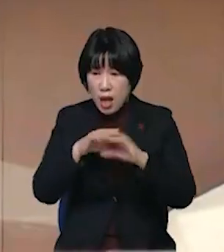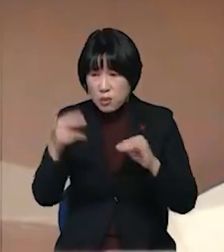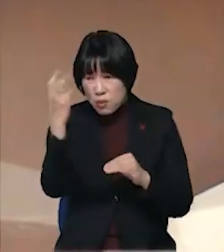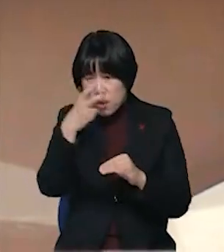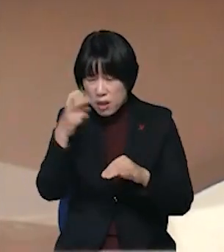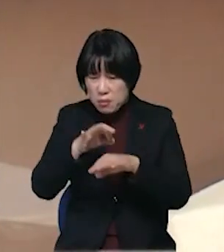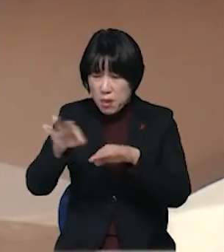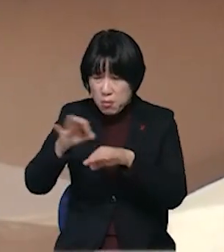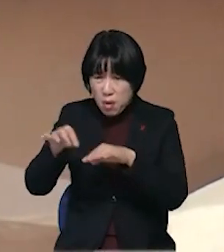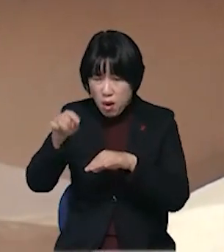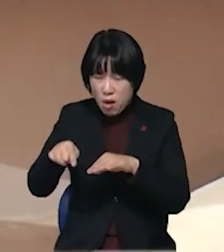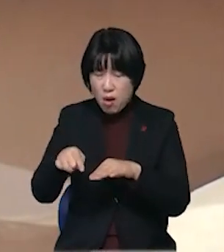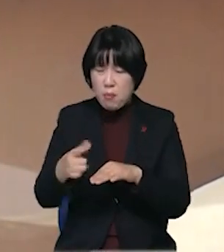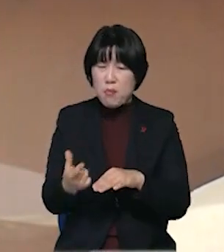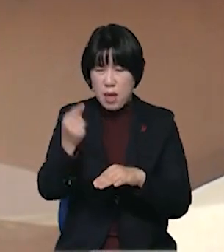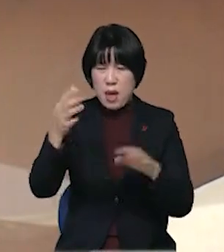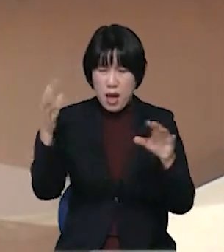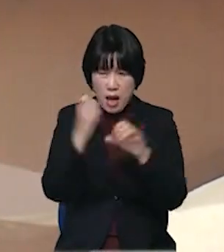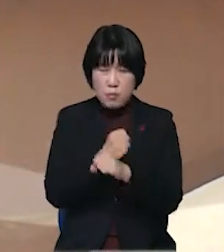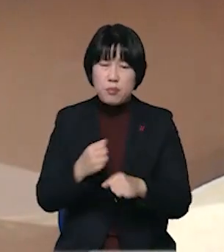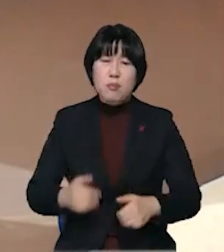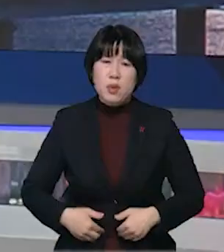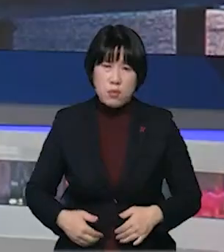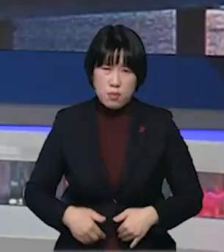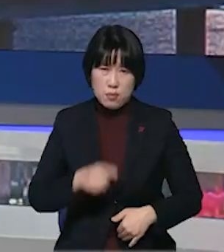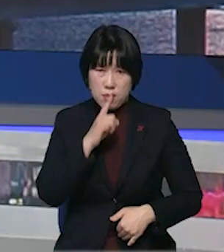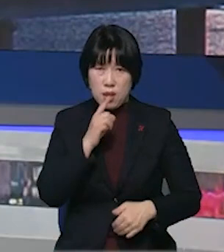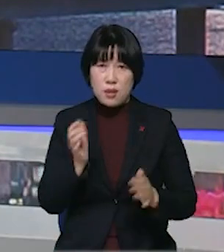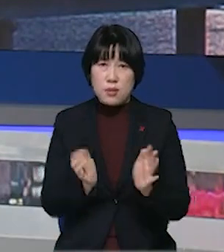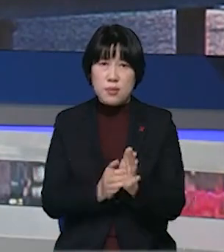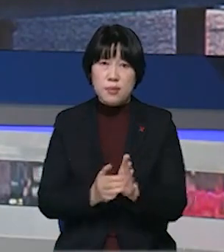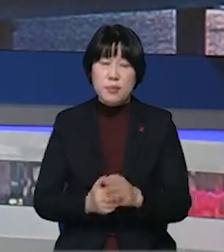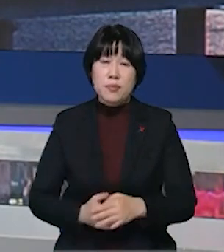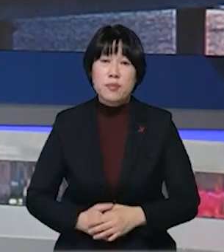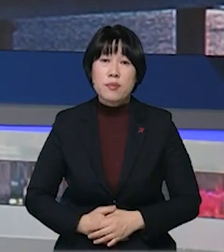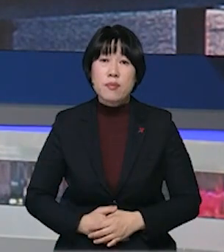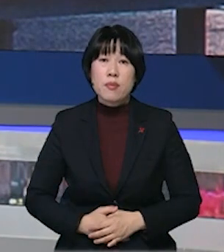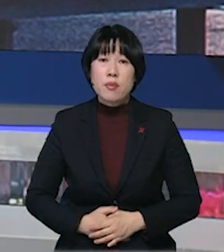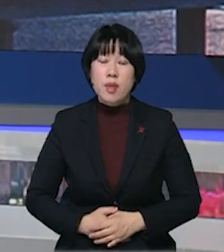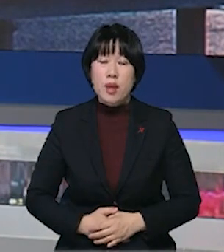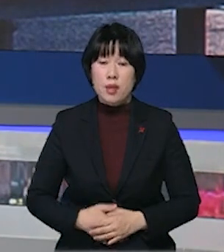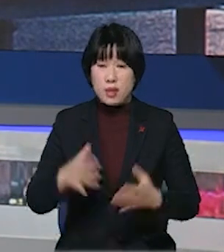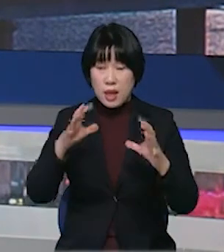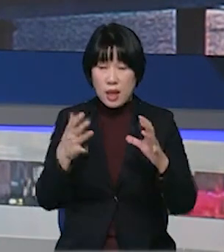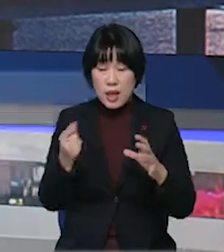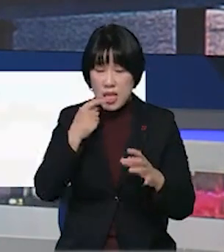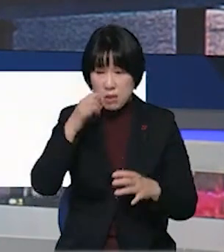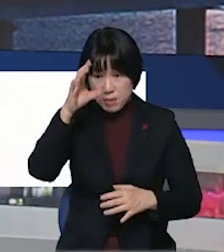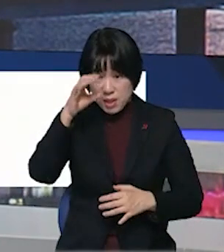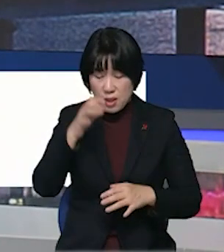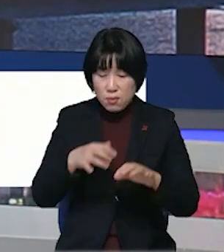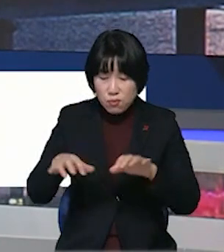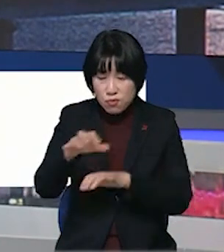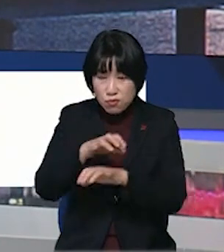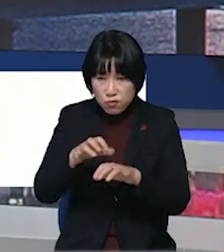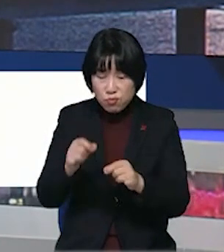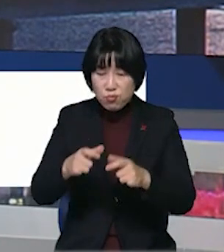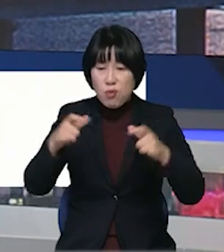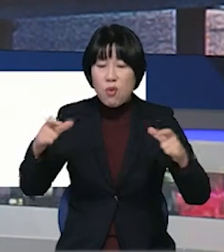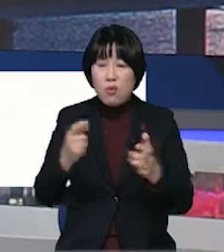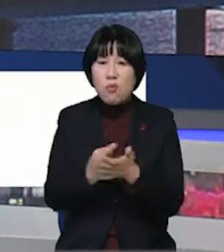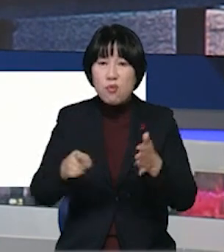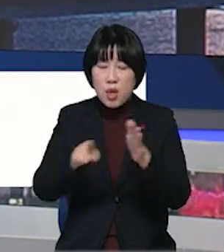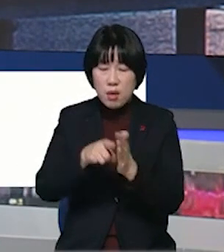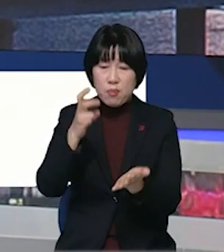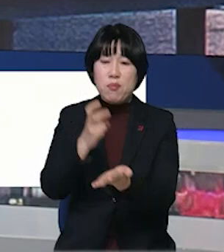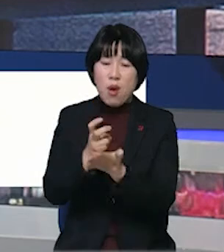관리는 없어져야 할 적 페라 고 말했습니다 국산 밀 자급률 확대를 위한 법적 제도적